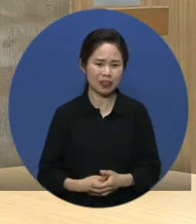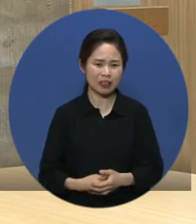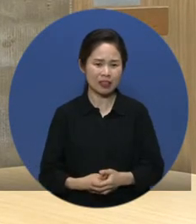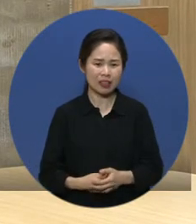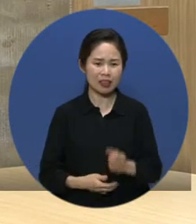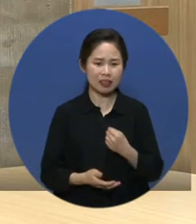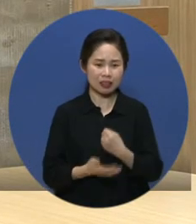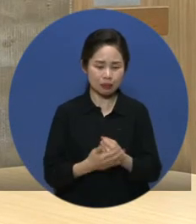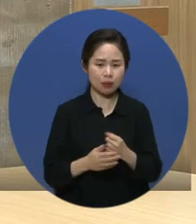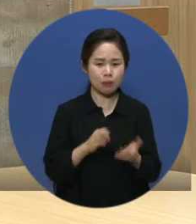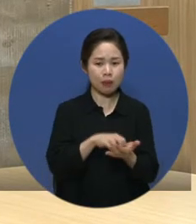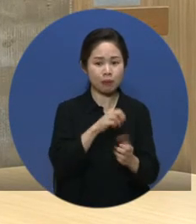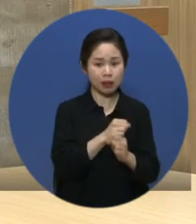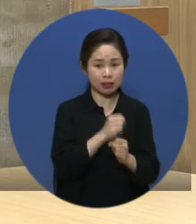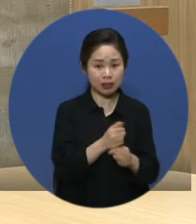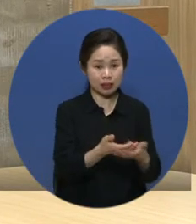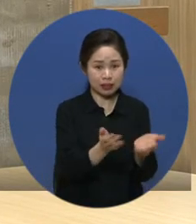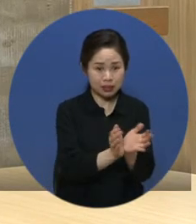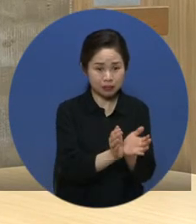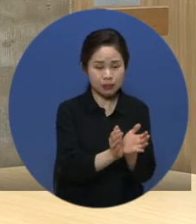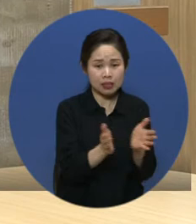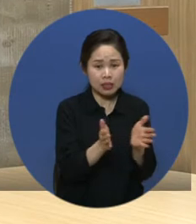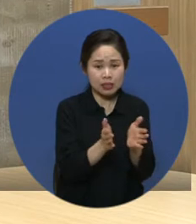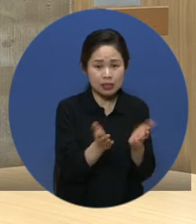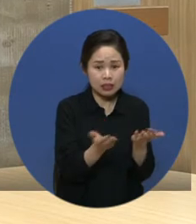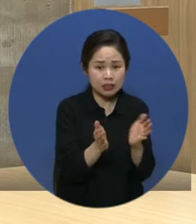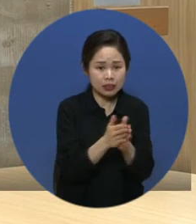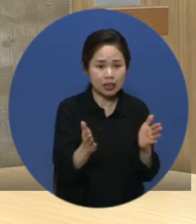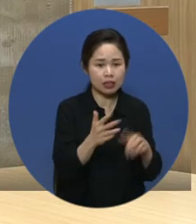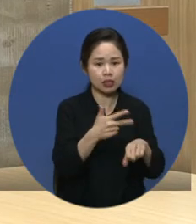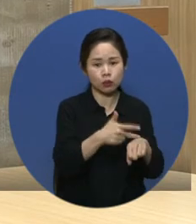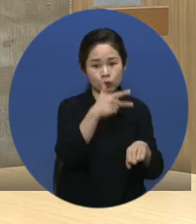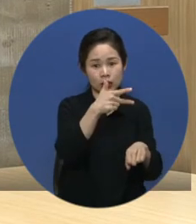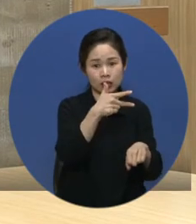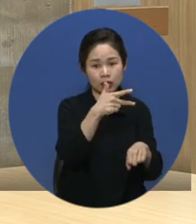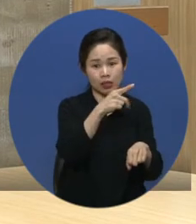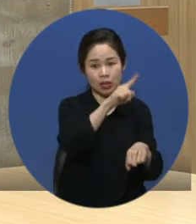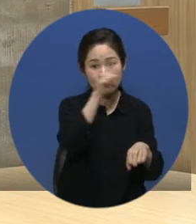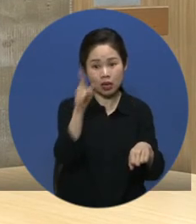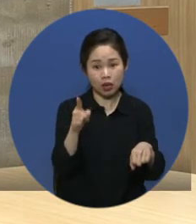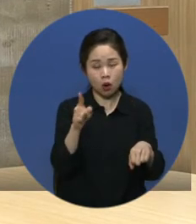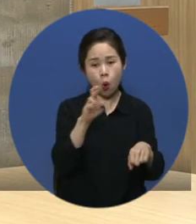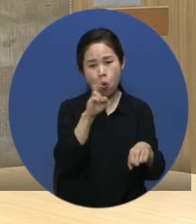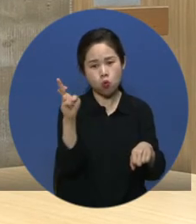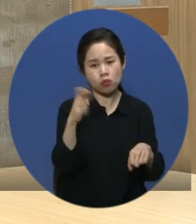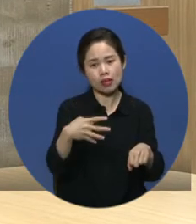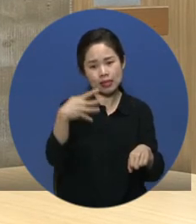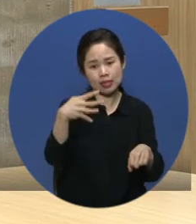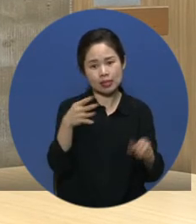같은 경우에는 아침 7시부터 오후 4시까지 이렇게 일을 하다 보니까